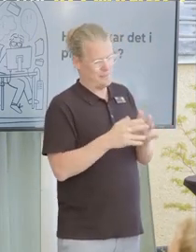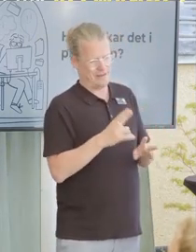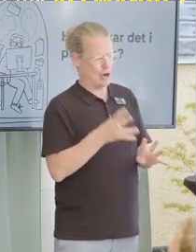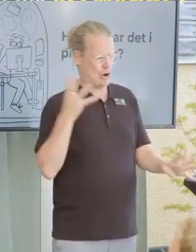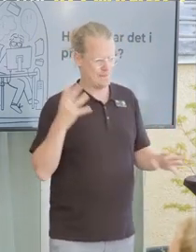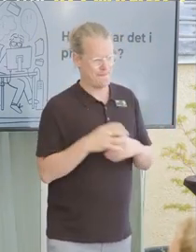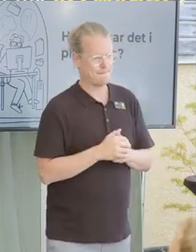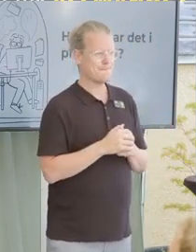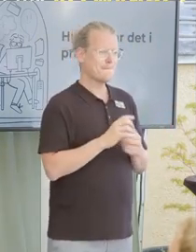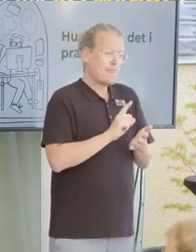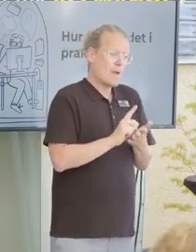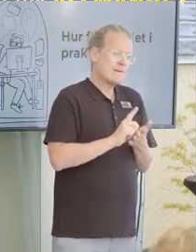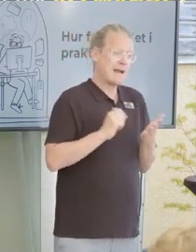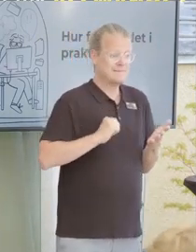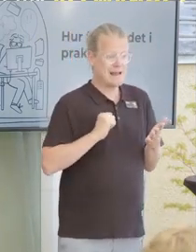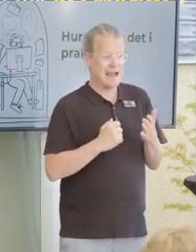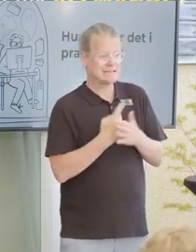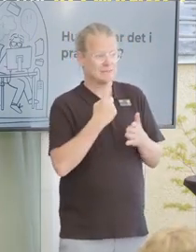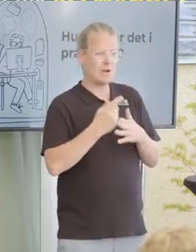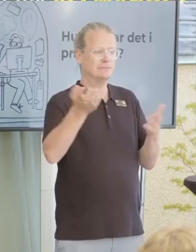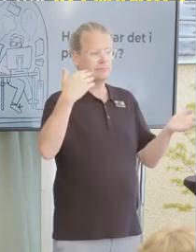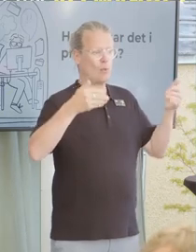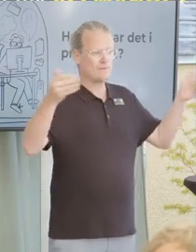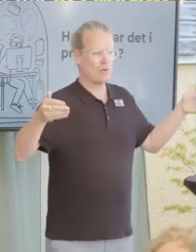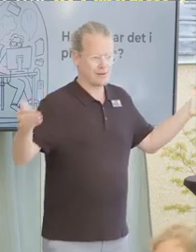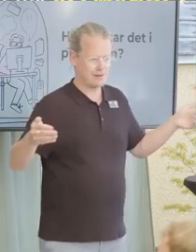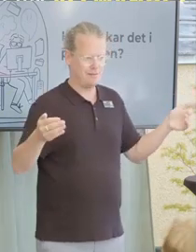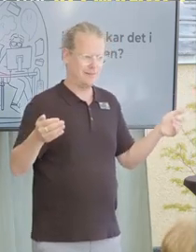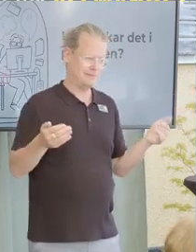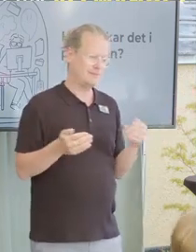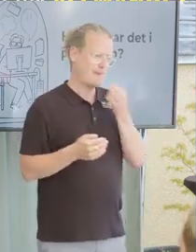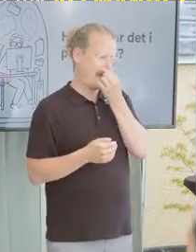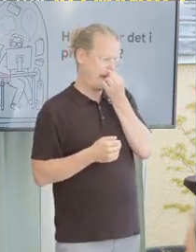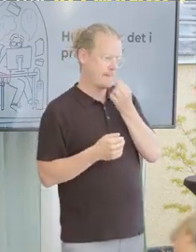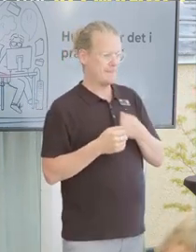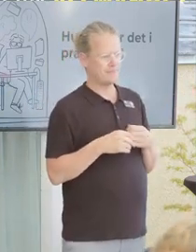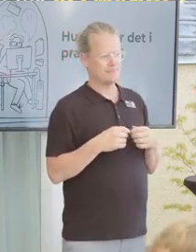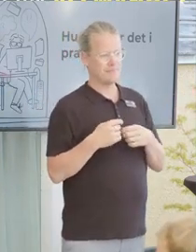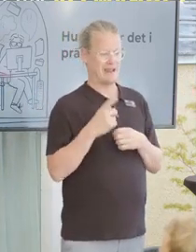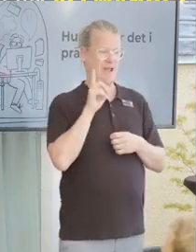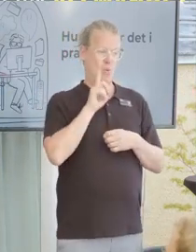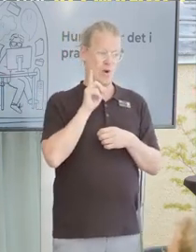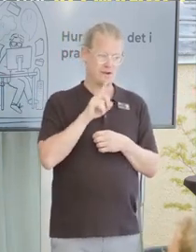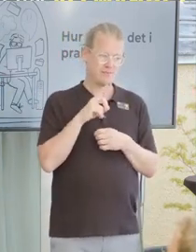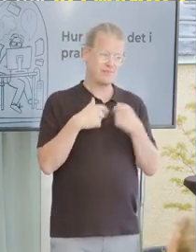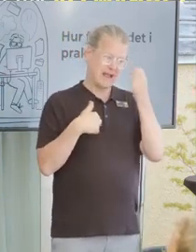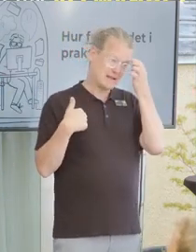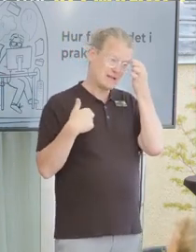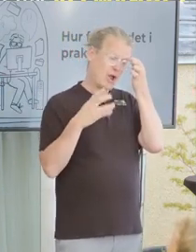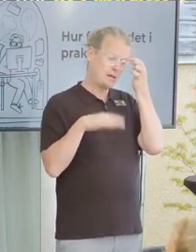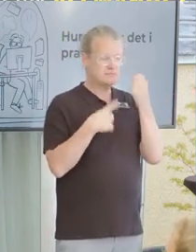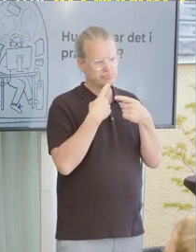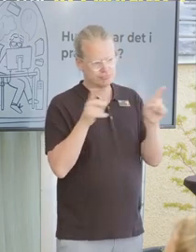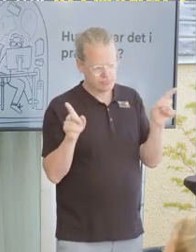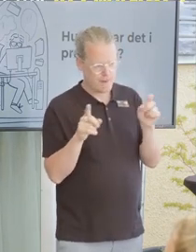digitaliserar. Dagstidningarna löpande digitaliserar vi själva. Men igår lanserade vi att vi äntligen har gjort klart det här stora